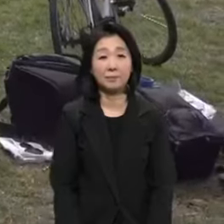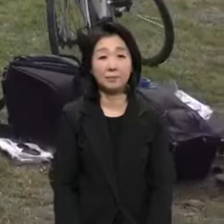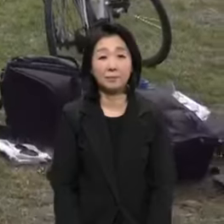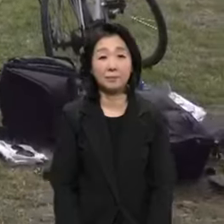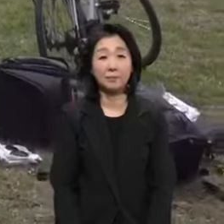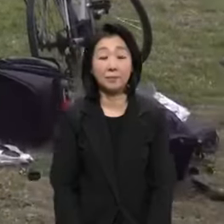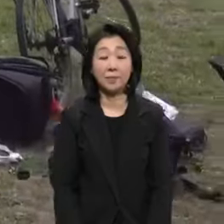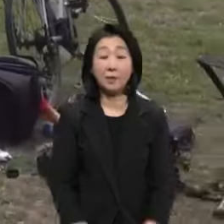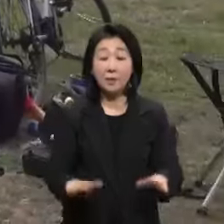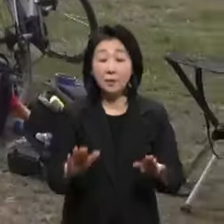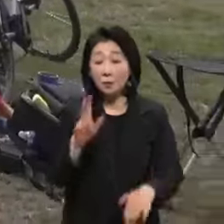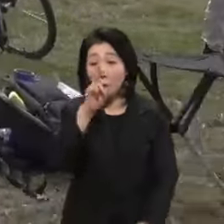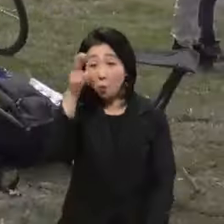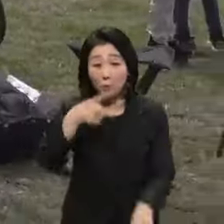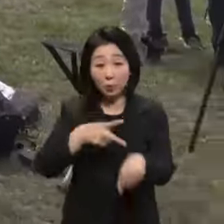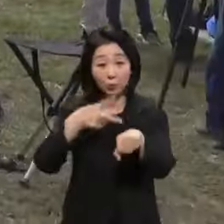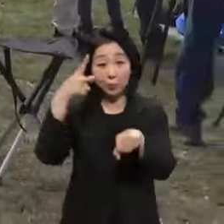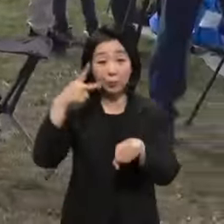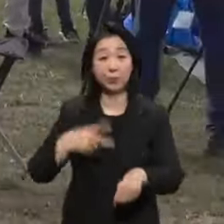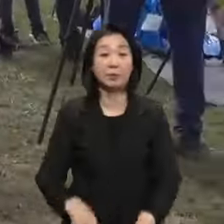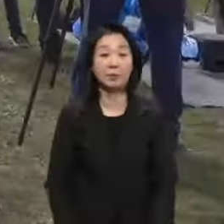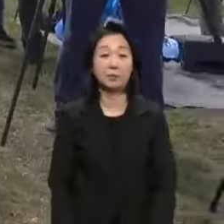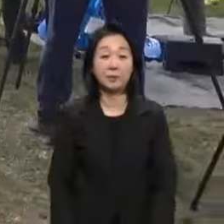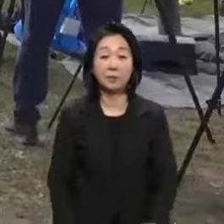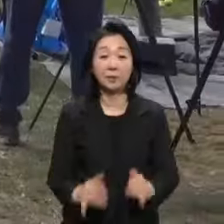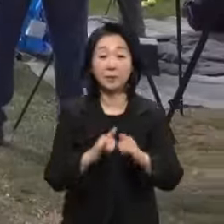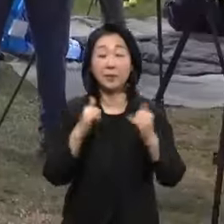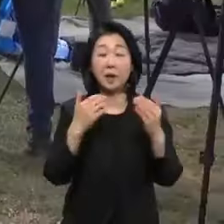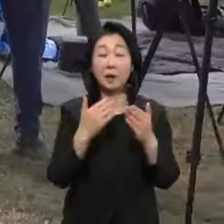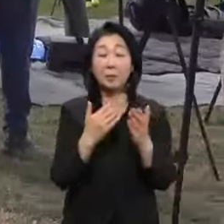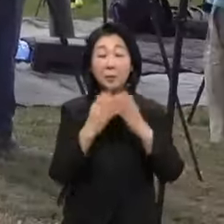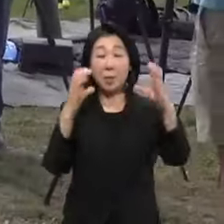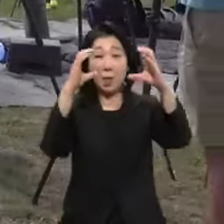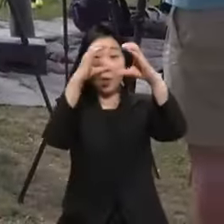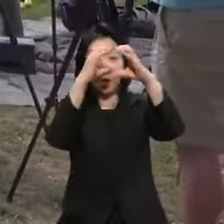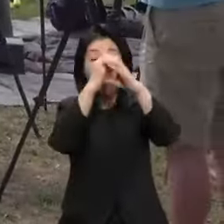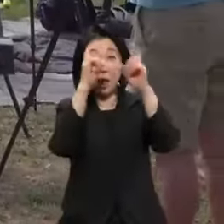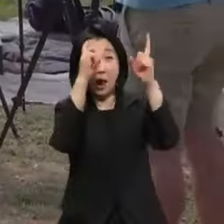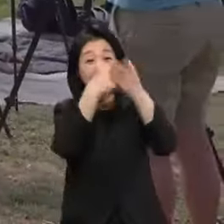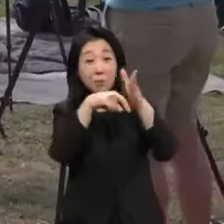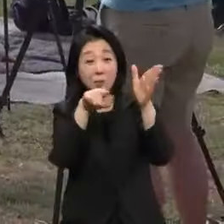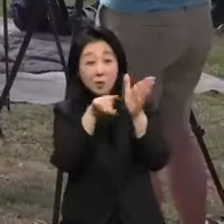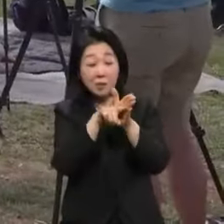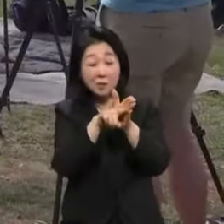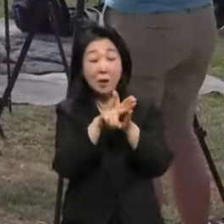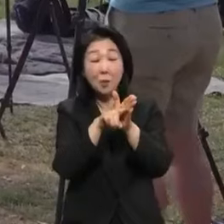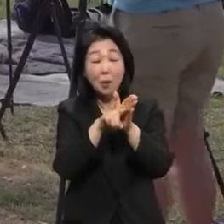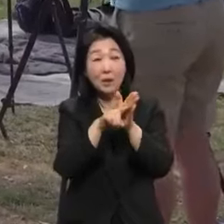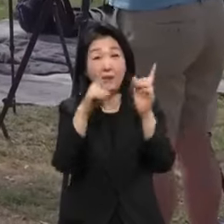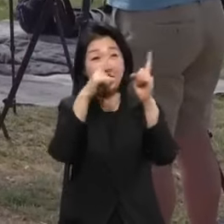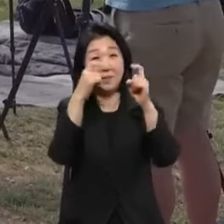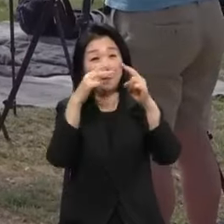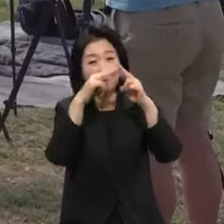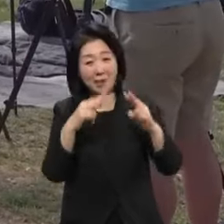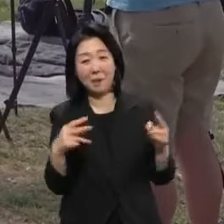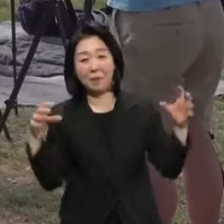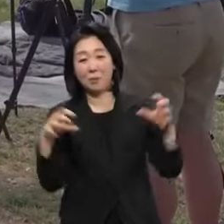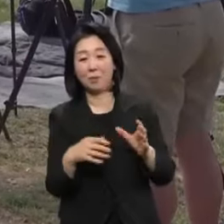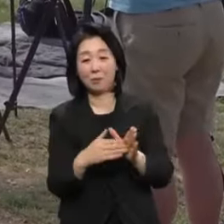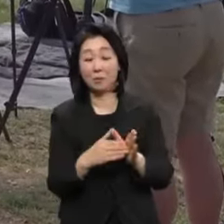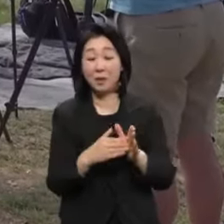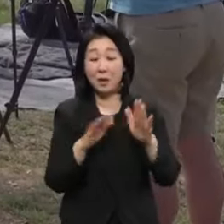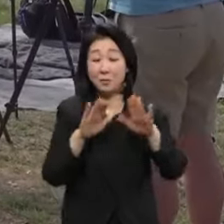지금 오후 2시가 조금 넘은 시간입니다. 많은 사람들이 일식의 모습을 카메라에 담기 위해 이렇게 워싱턴 기념탑 앞에 모여 있는데요.